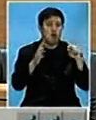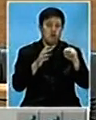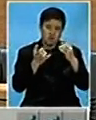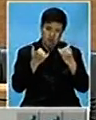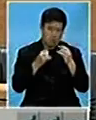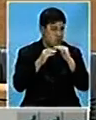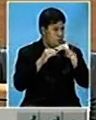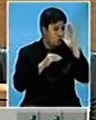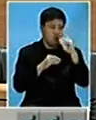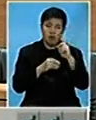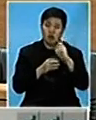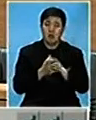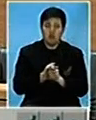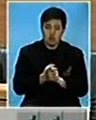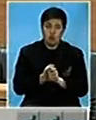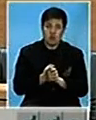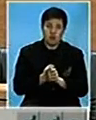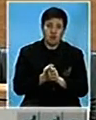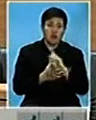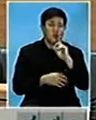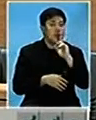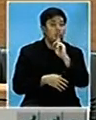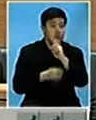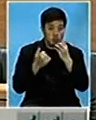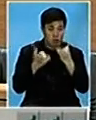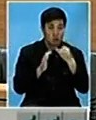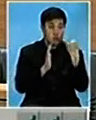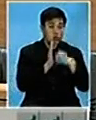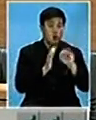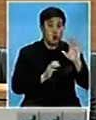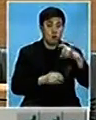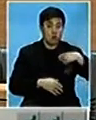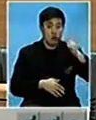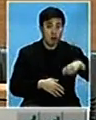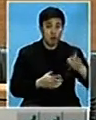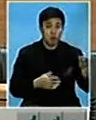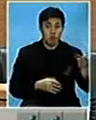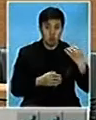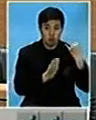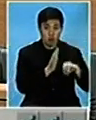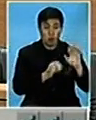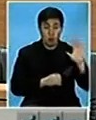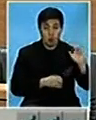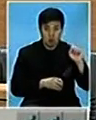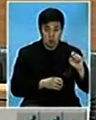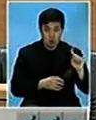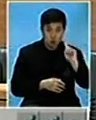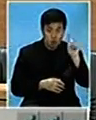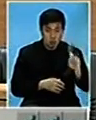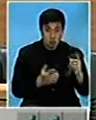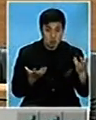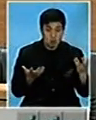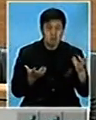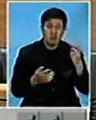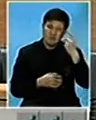วันนี้คำถามก็คือว่าเป็นความผิดของศาลรัฐธรรมนูญหรือไม่ที่เป็นเช่นนี้ผมคิดว่าส่